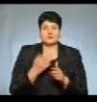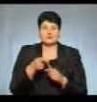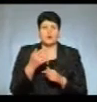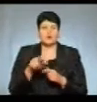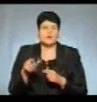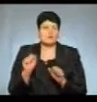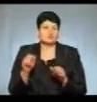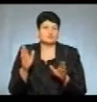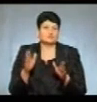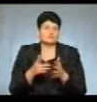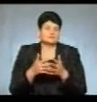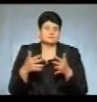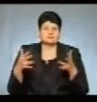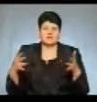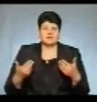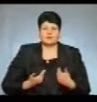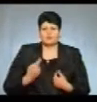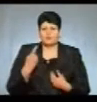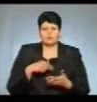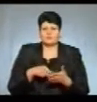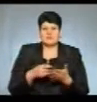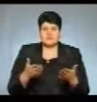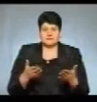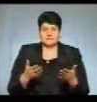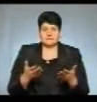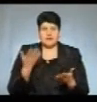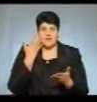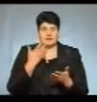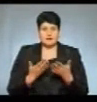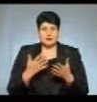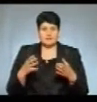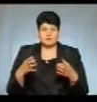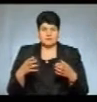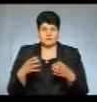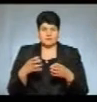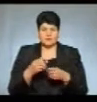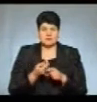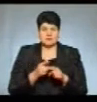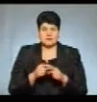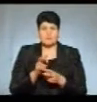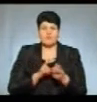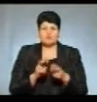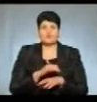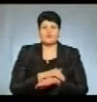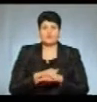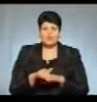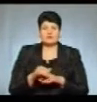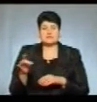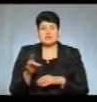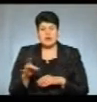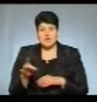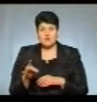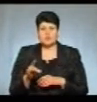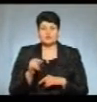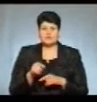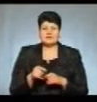декілька, які проживають в одному місті. От. Але коли вже беремо, звужуємо цей пошук, наприклад, вулиця там, чи район, то